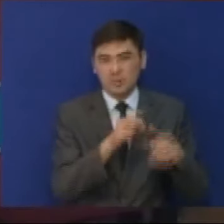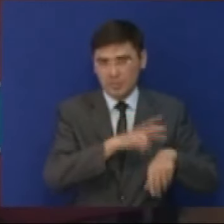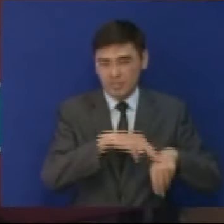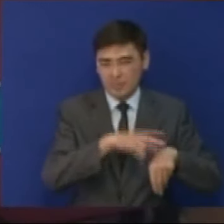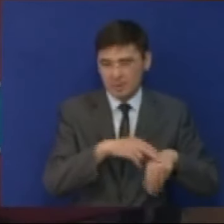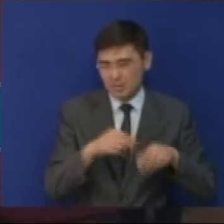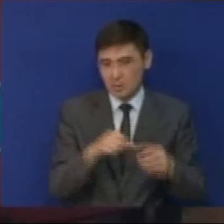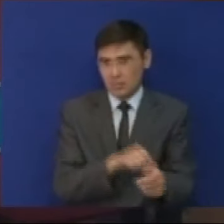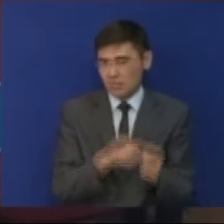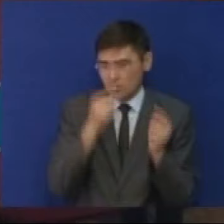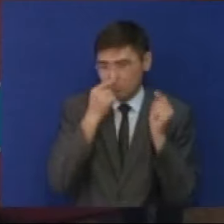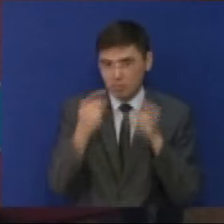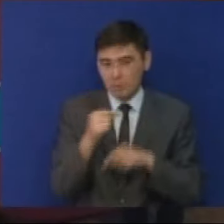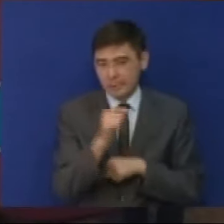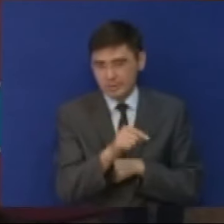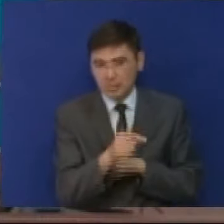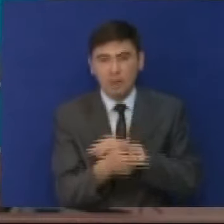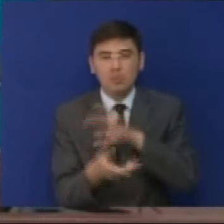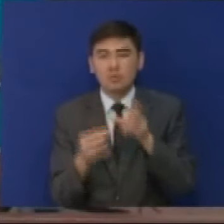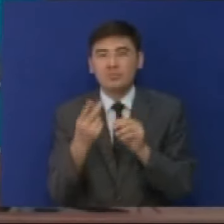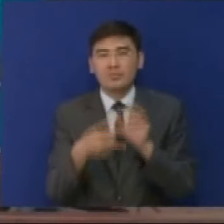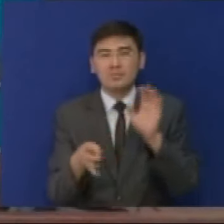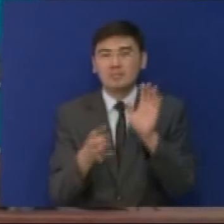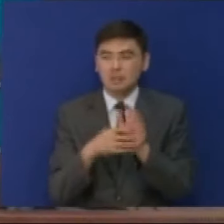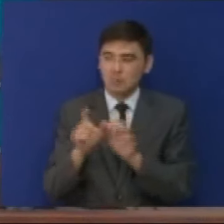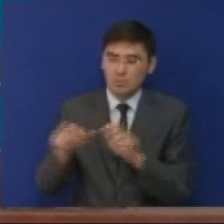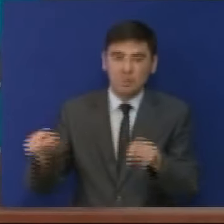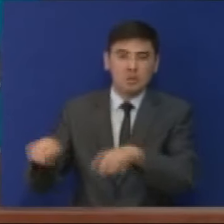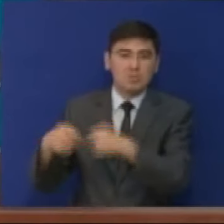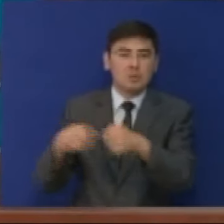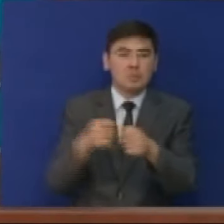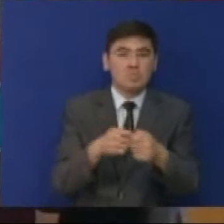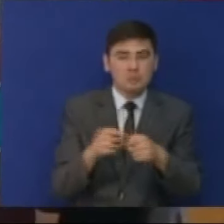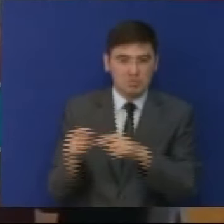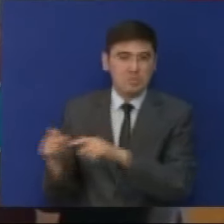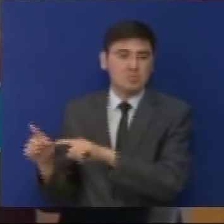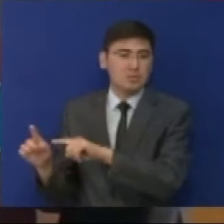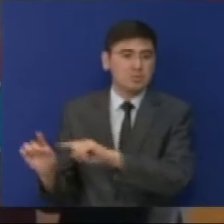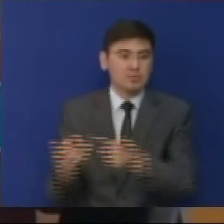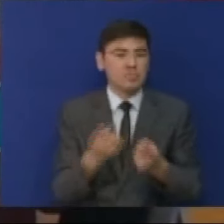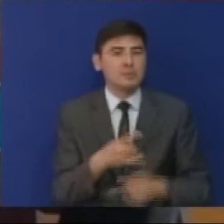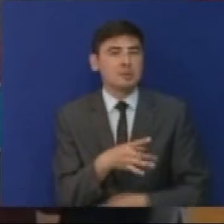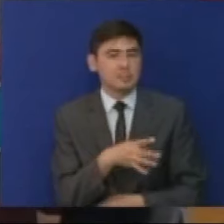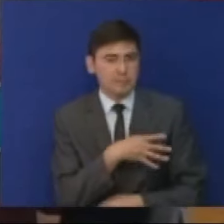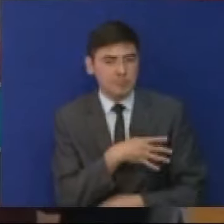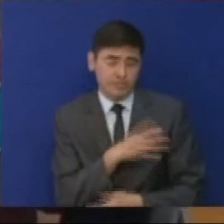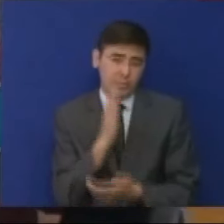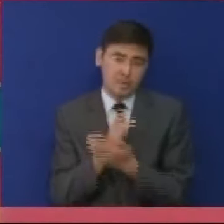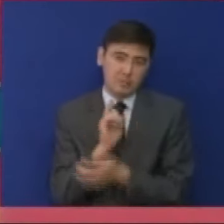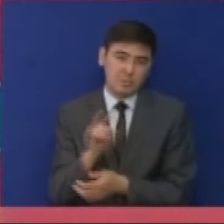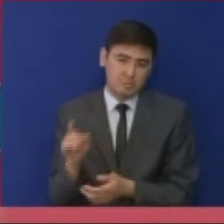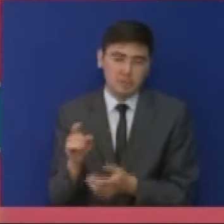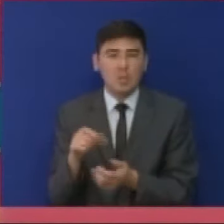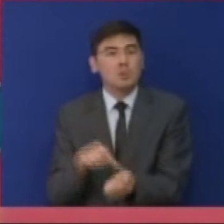наркопреступности управления полиции выявлено и зарегистрировано 29 преступлений в сфере незаконного оборота наркотических средств. Среди них есть